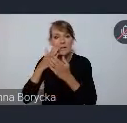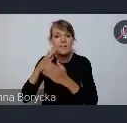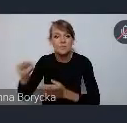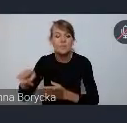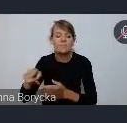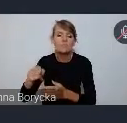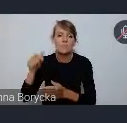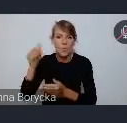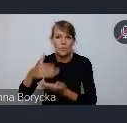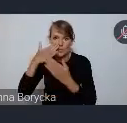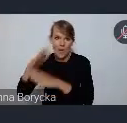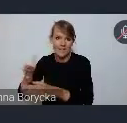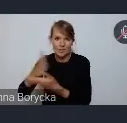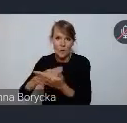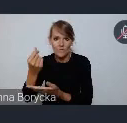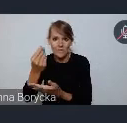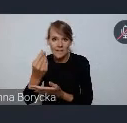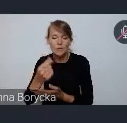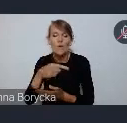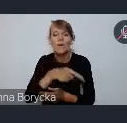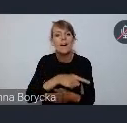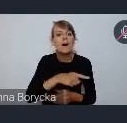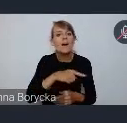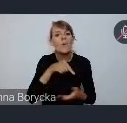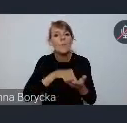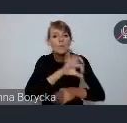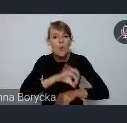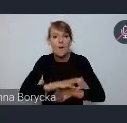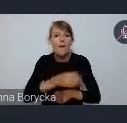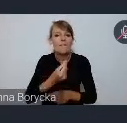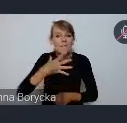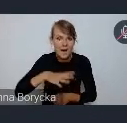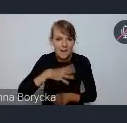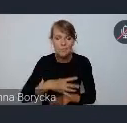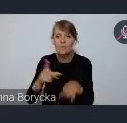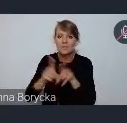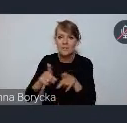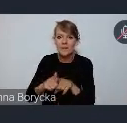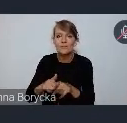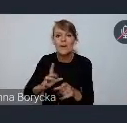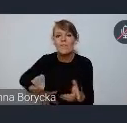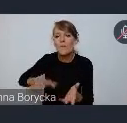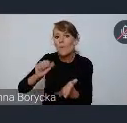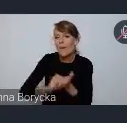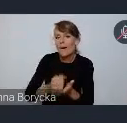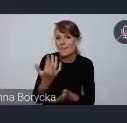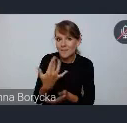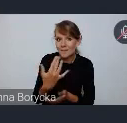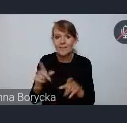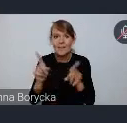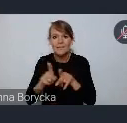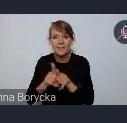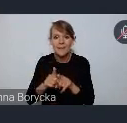finansom, jaka będzie wartość projektu, ale też zwraca uwagę na to, jaki będzie wkład własny, jakie są